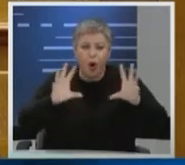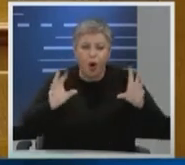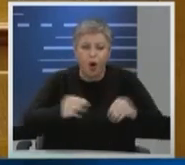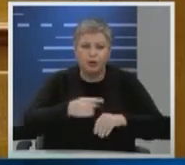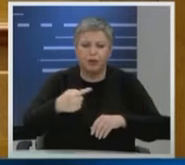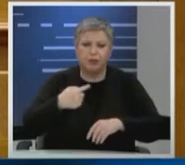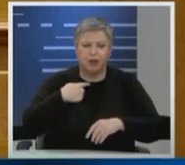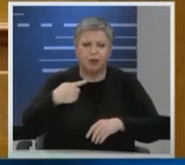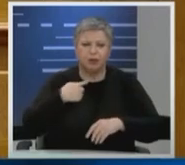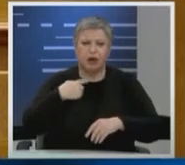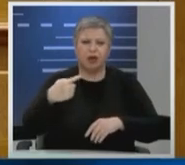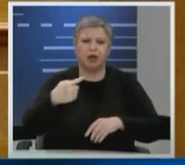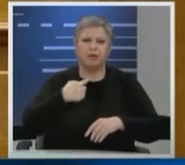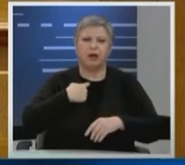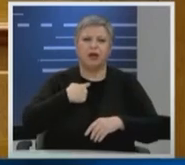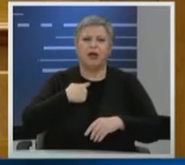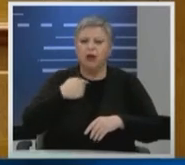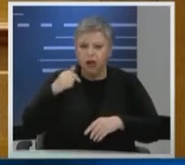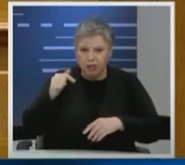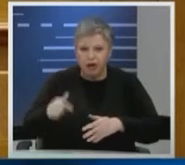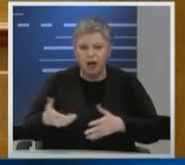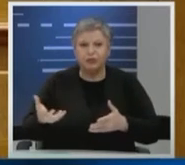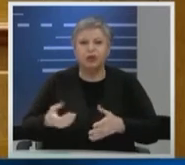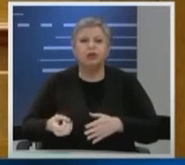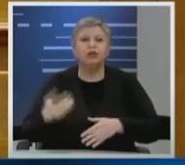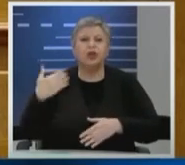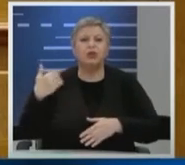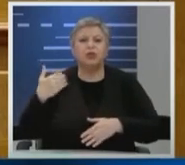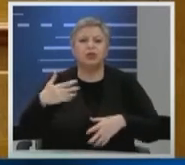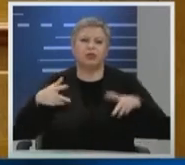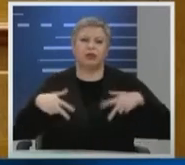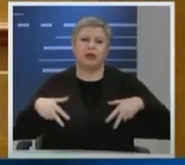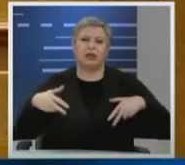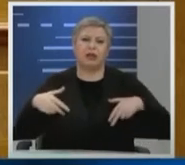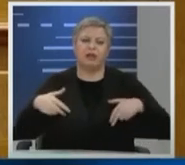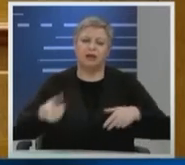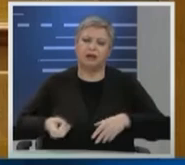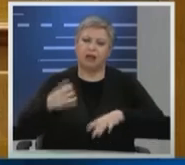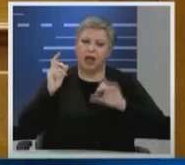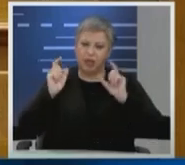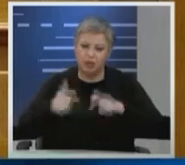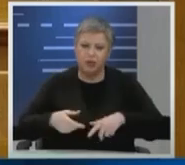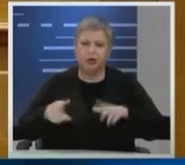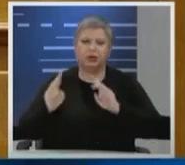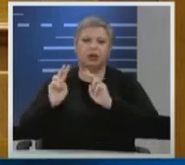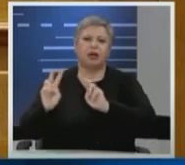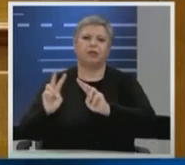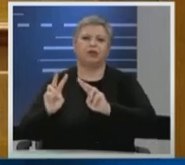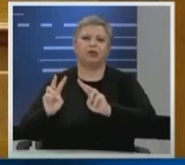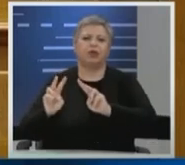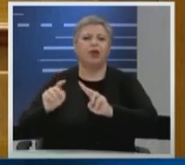μέρες, Νέας Δημοκρατίας και Πασόκ, που βεβαίως έφτιαξαν το υπόβαθρο αυτών των αντεργατικών αντιλαϊκών